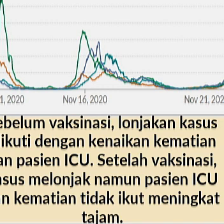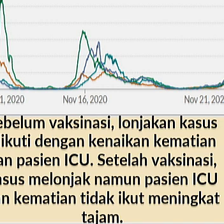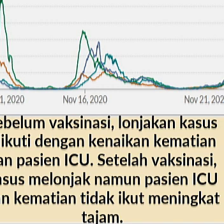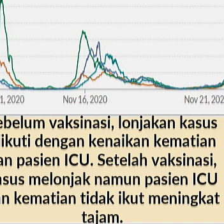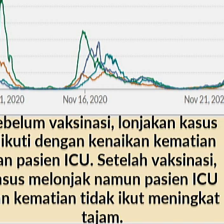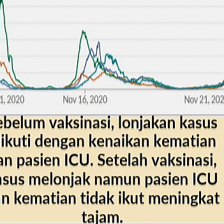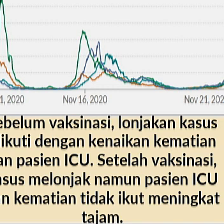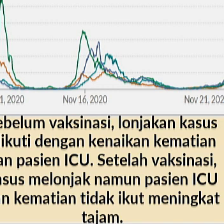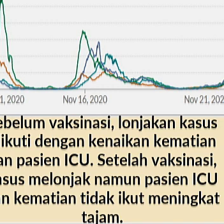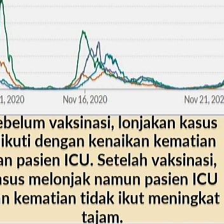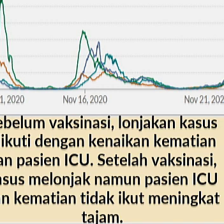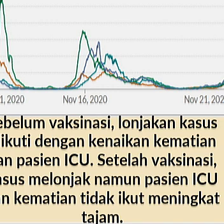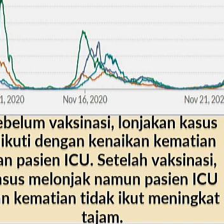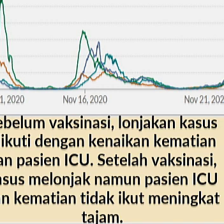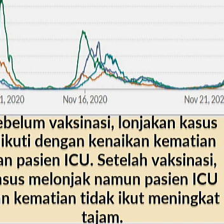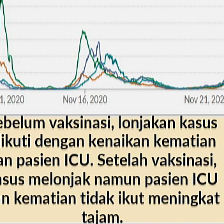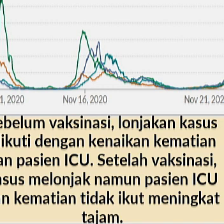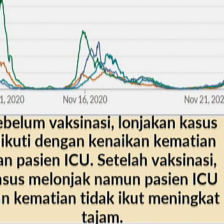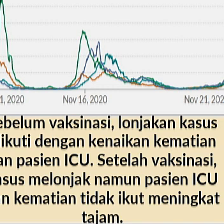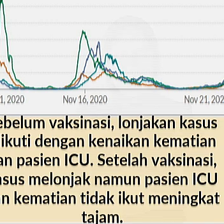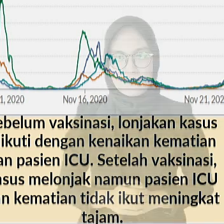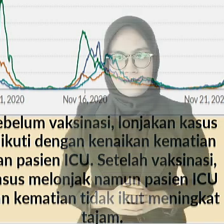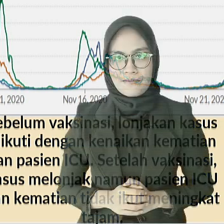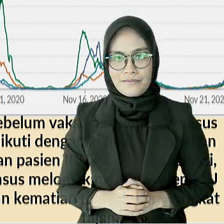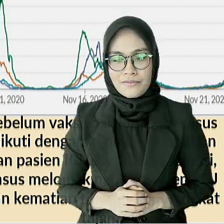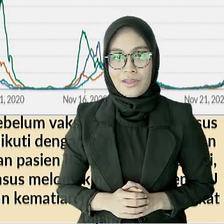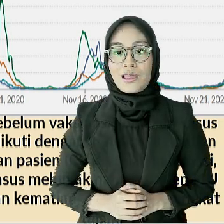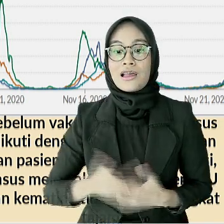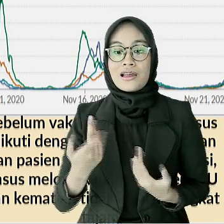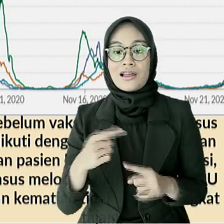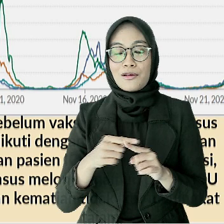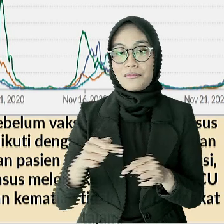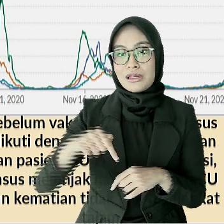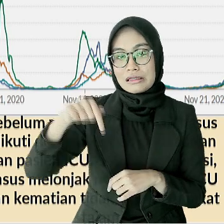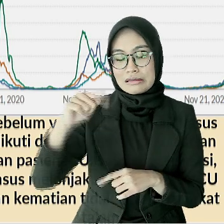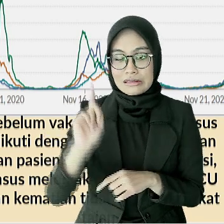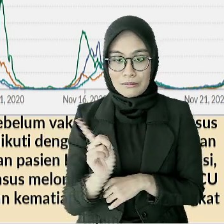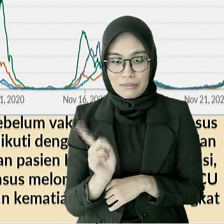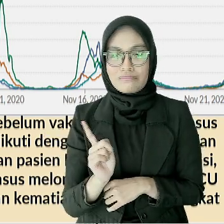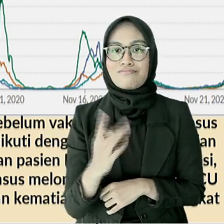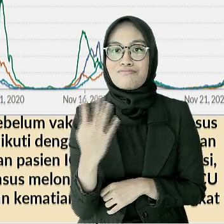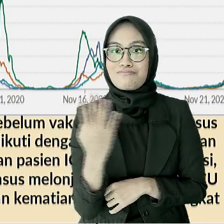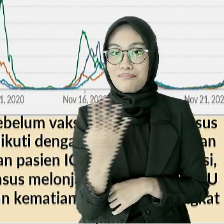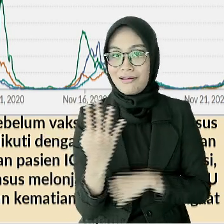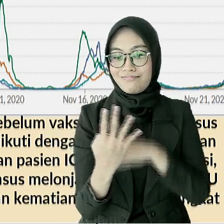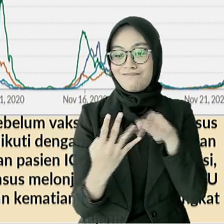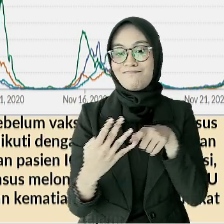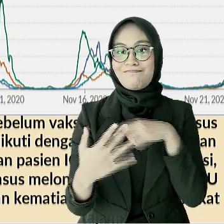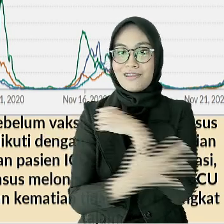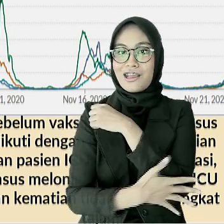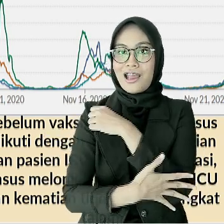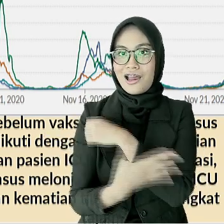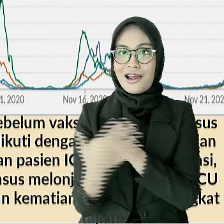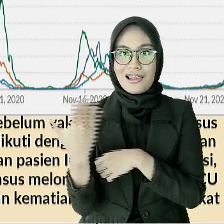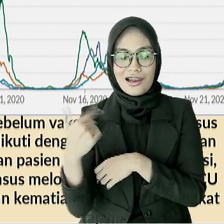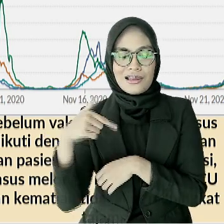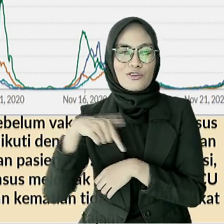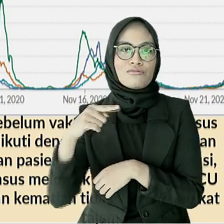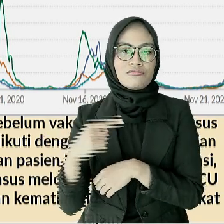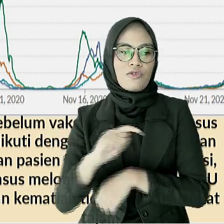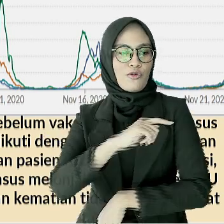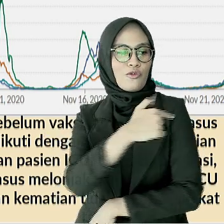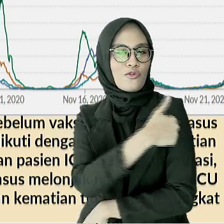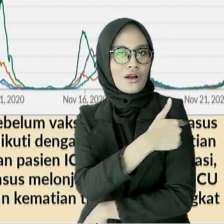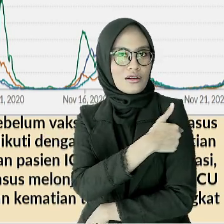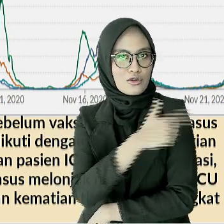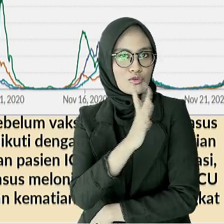ketat. Namun, karena cakupan vaksinasi dosis lengkap di 4 negara ini sudah cukup tinggi, maka kondisi kasus